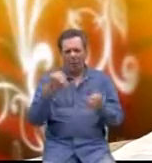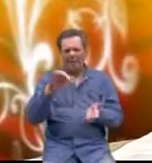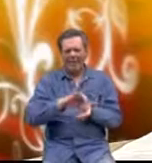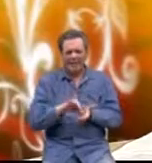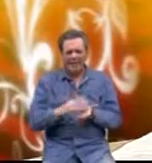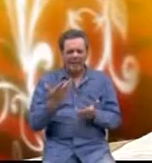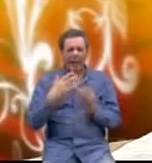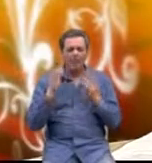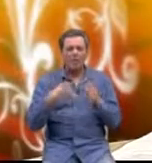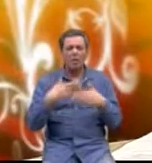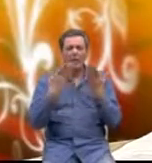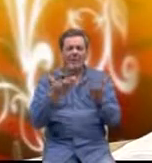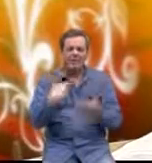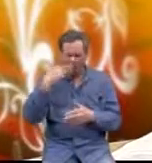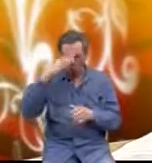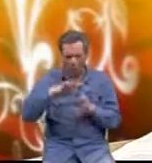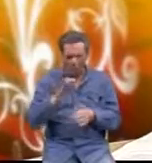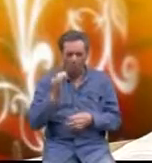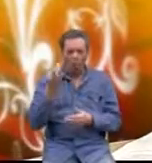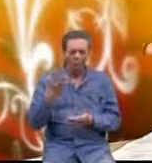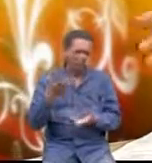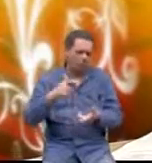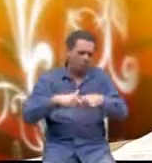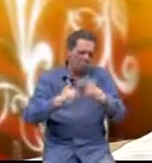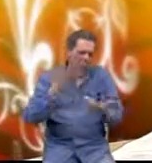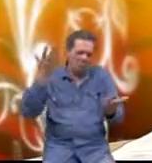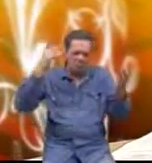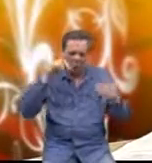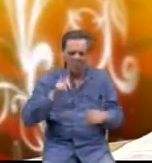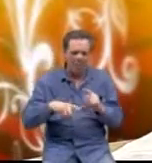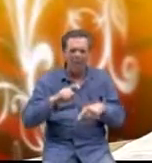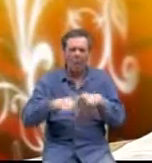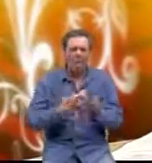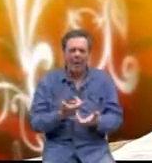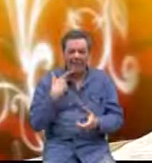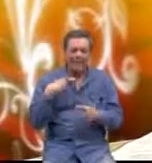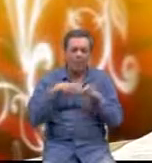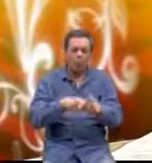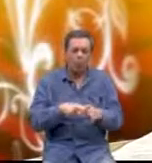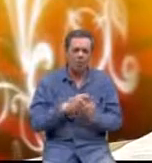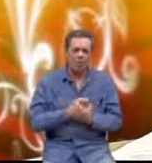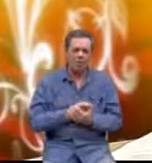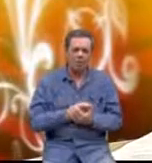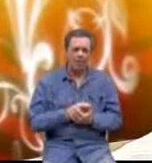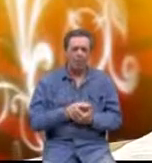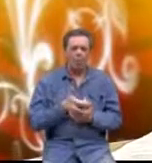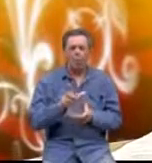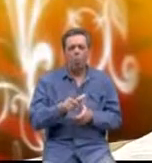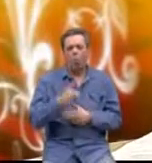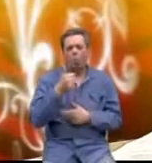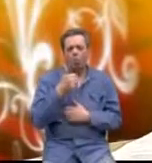gdje možete dati neku svoju ideju o nekoj stvari, da se uključi to u